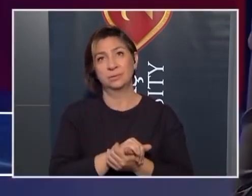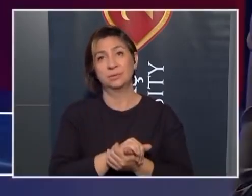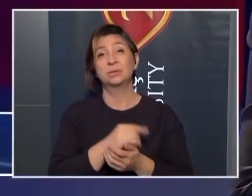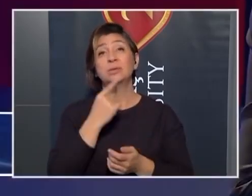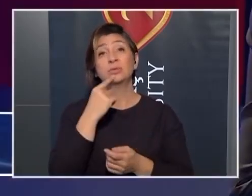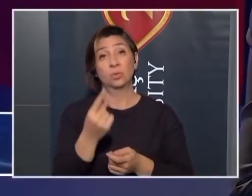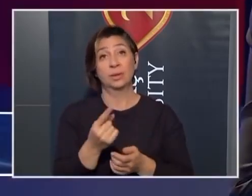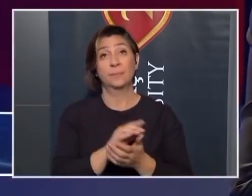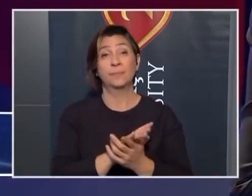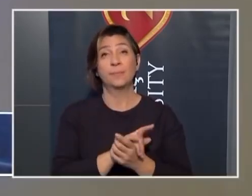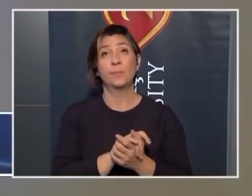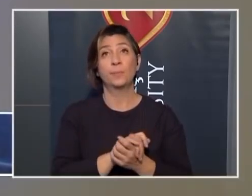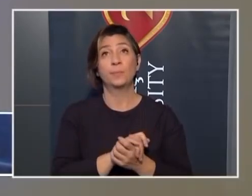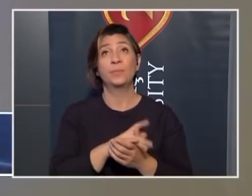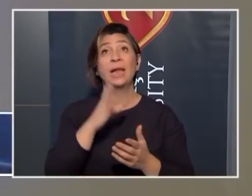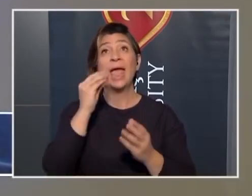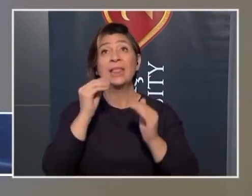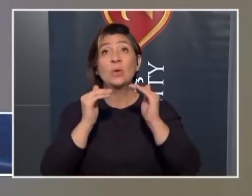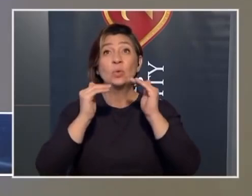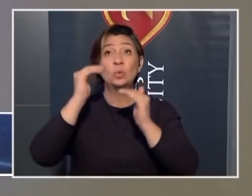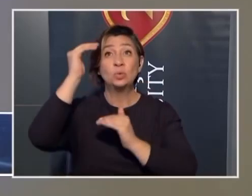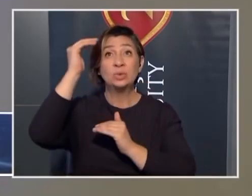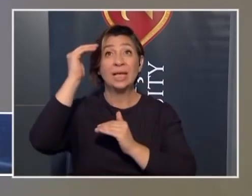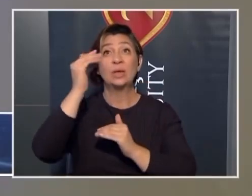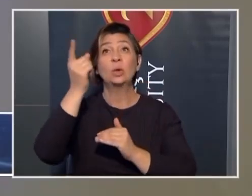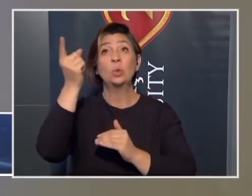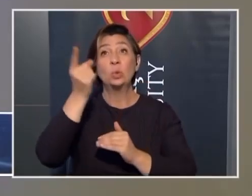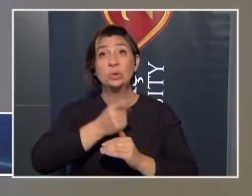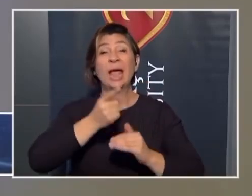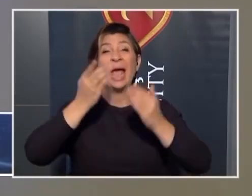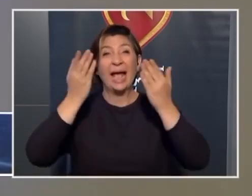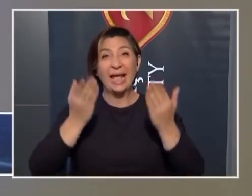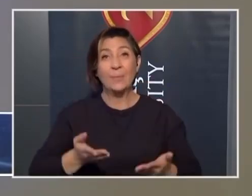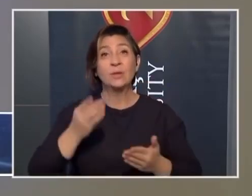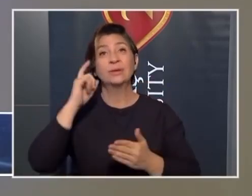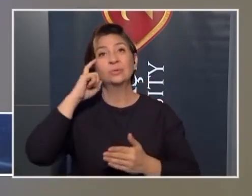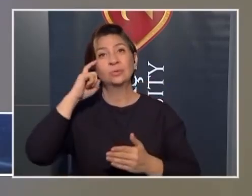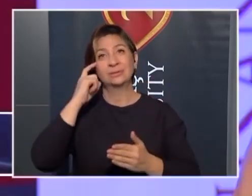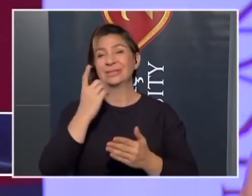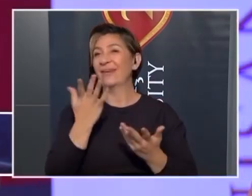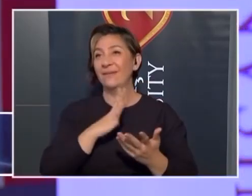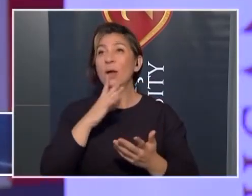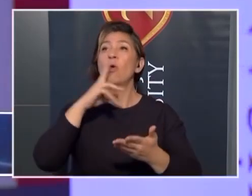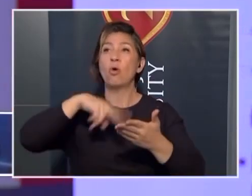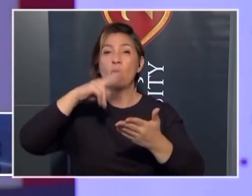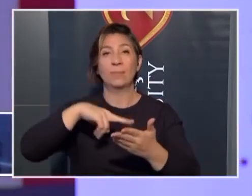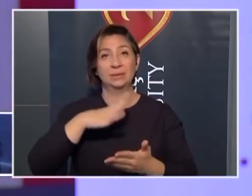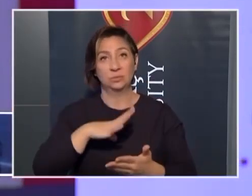Diyor ki en yüksek yüzdeyle kabul edilmiş önermeleri size okumak